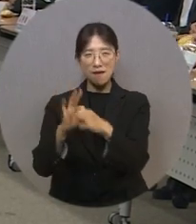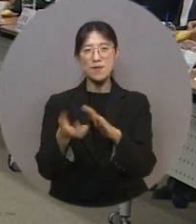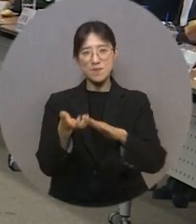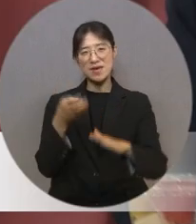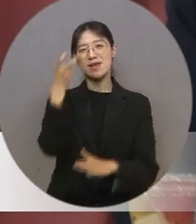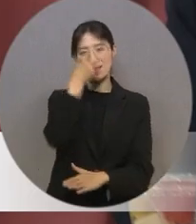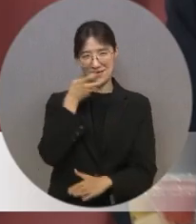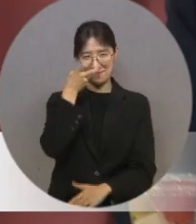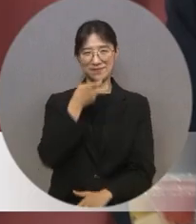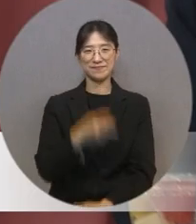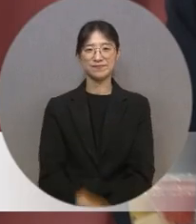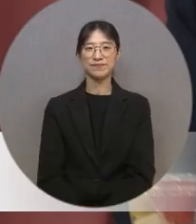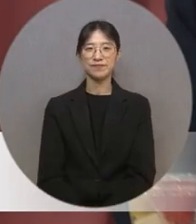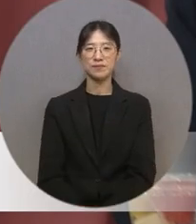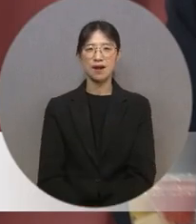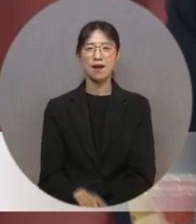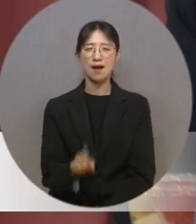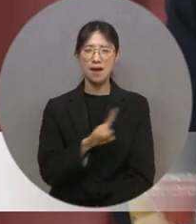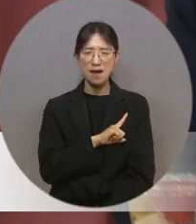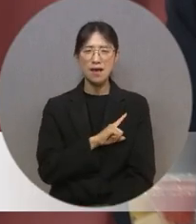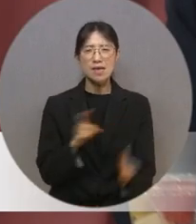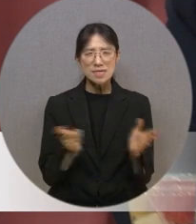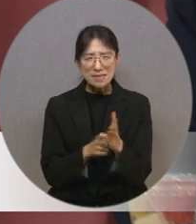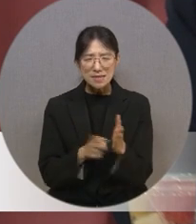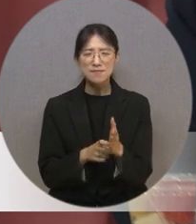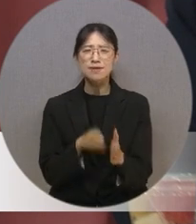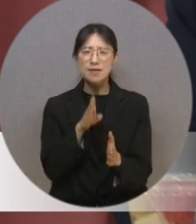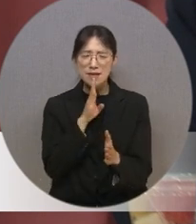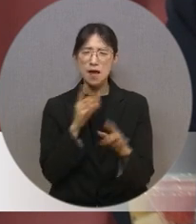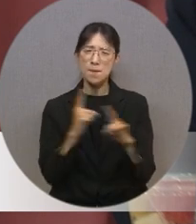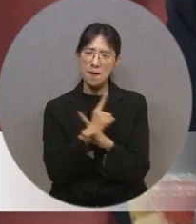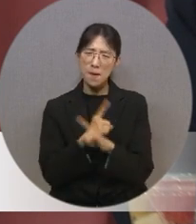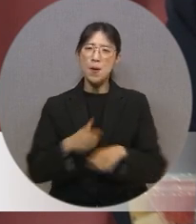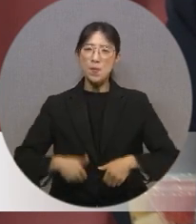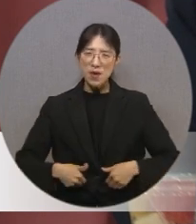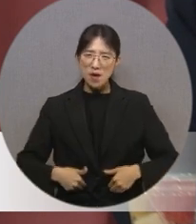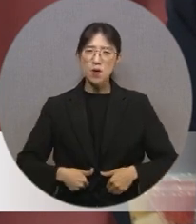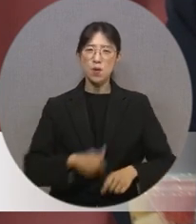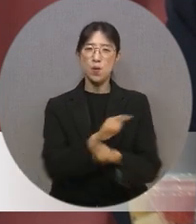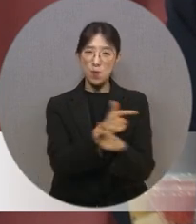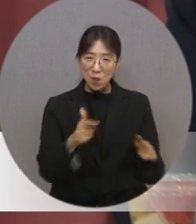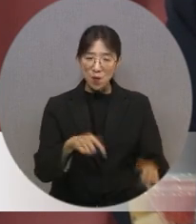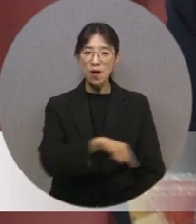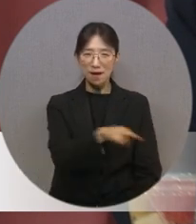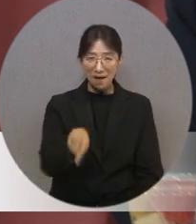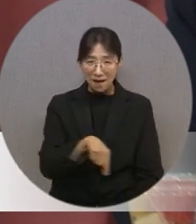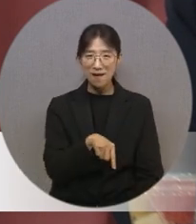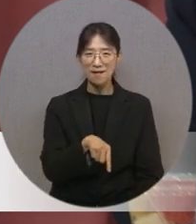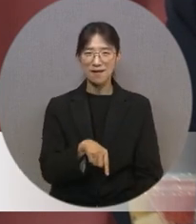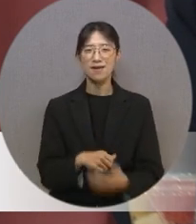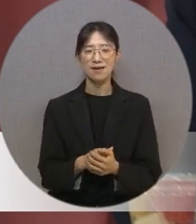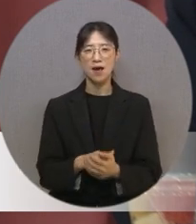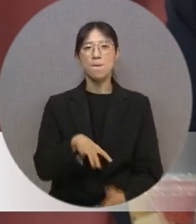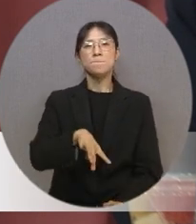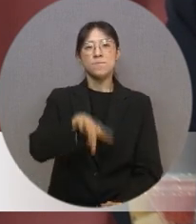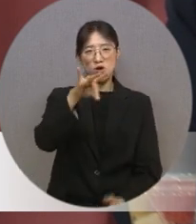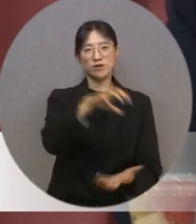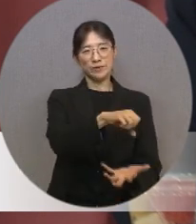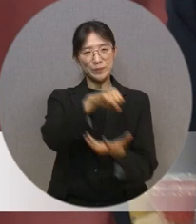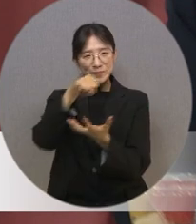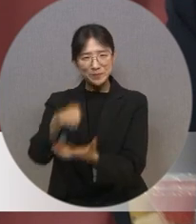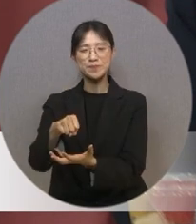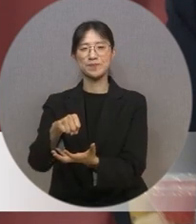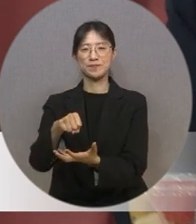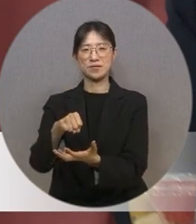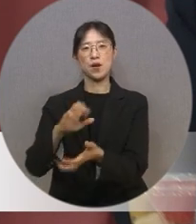자리. 가장 시급하게 현장에서 좀 개선됐으면 좋겠다 이런 것들도 이 안에서 우선순위를 좀